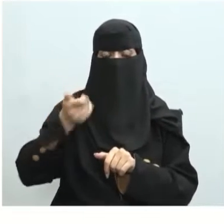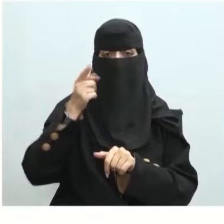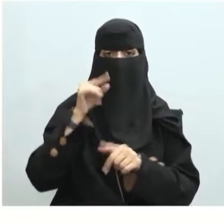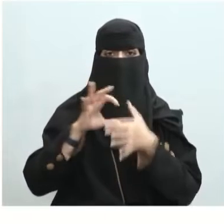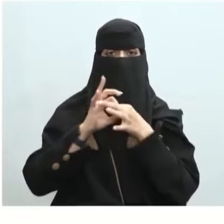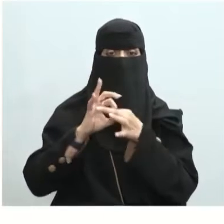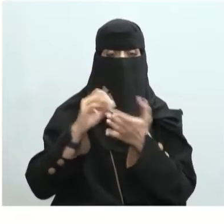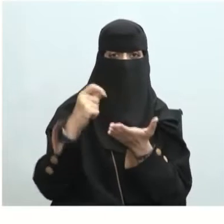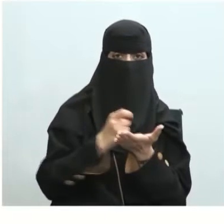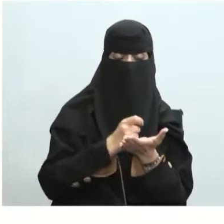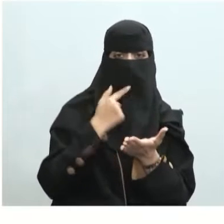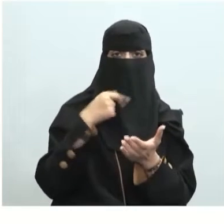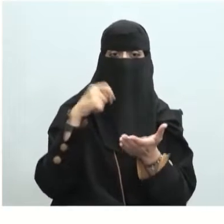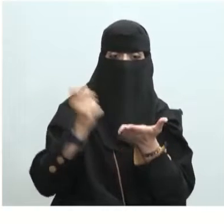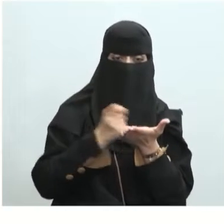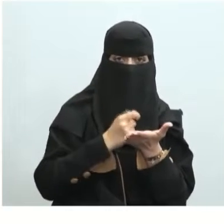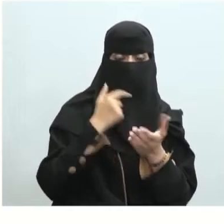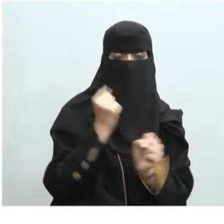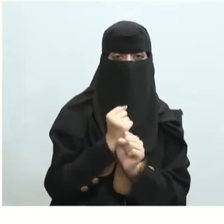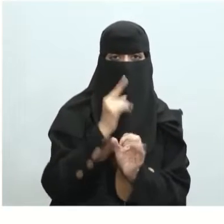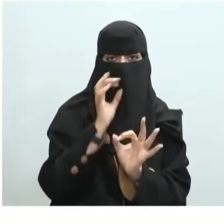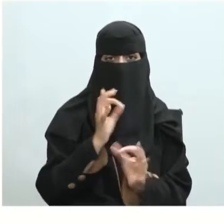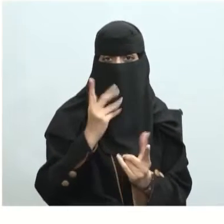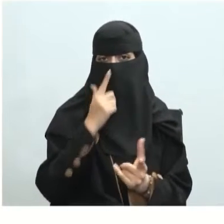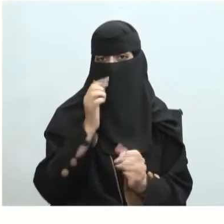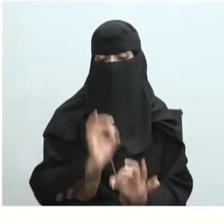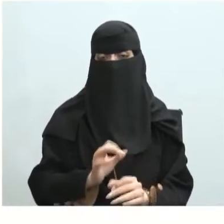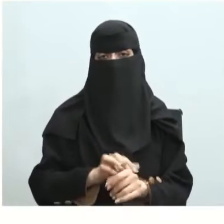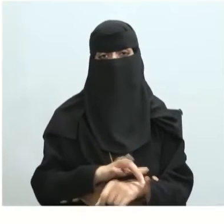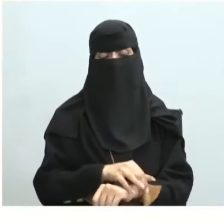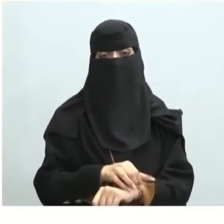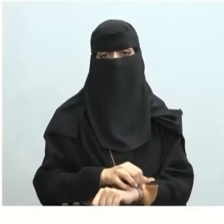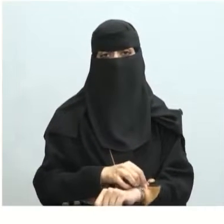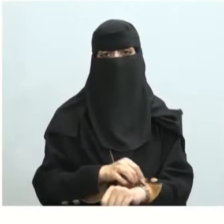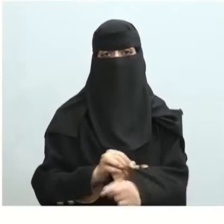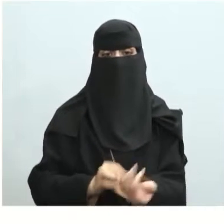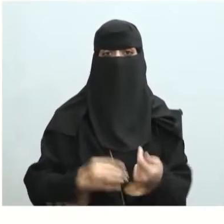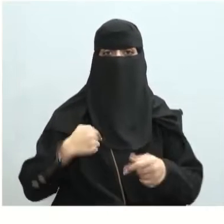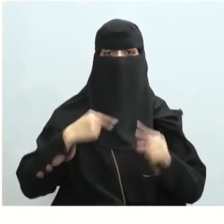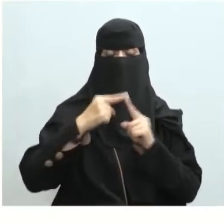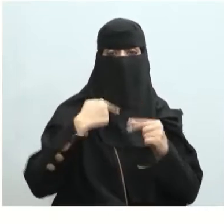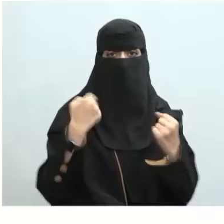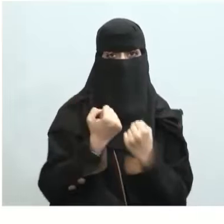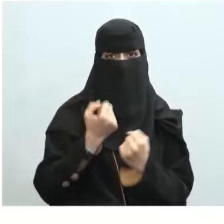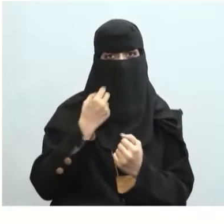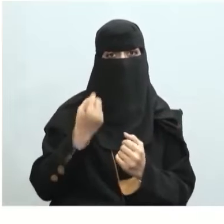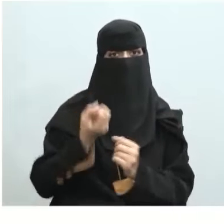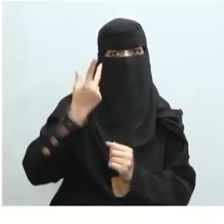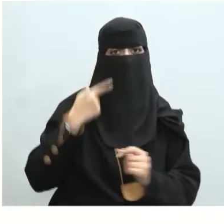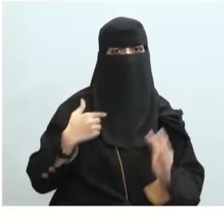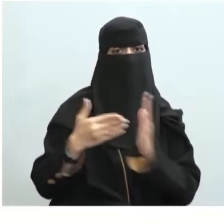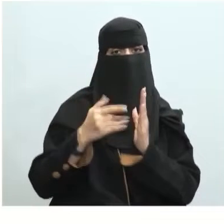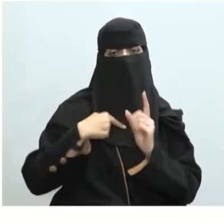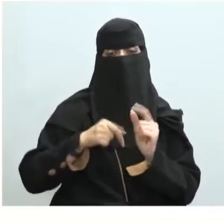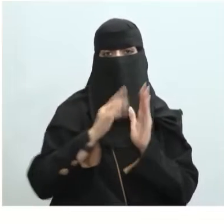الكتابه الوظيفيه الكتابه الوظيفيه الاهداف التدريبيه يتوقع منك في نهايه هذه